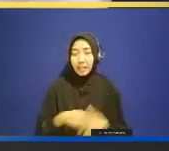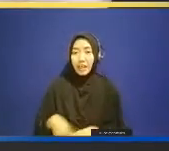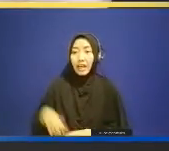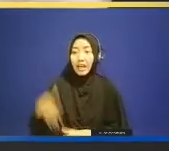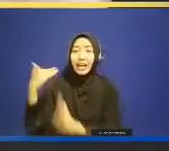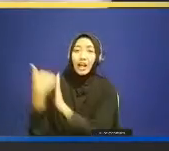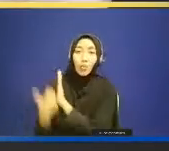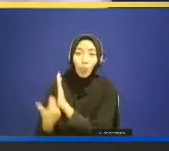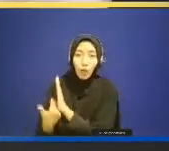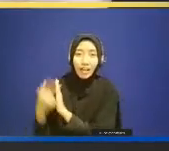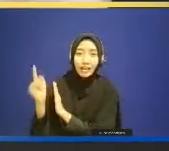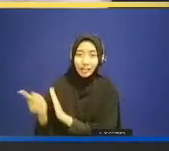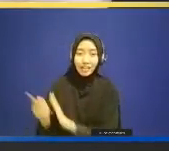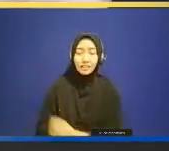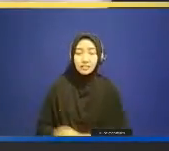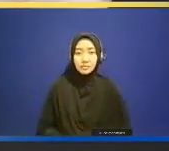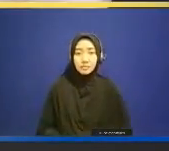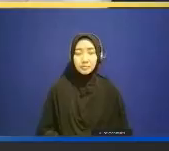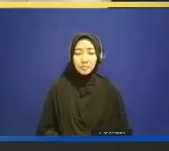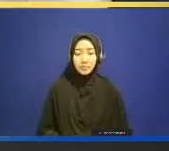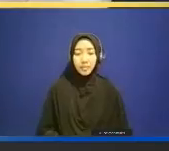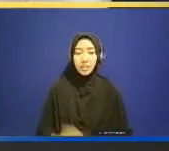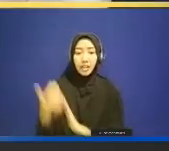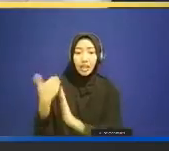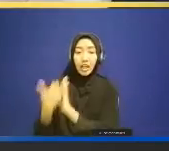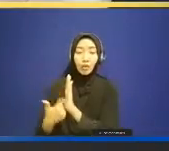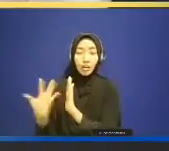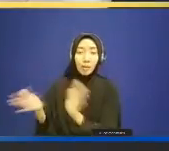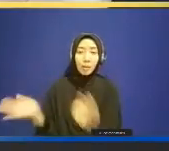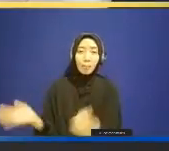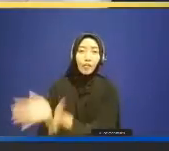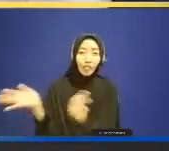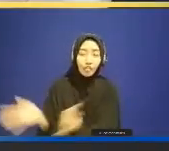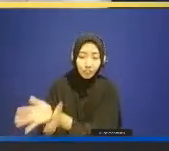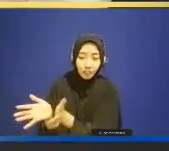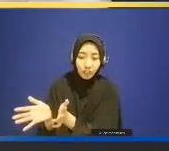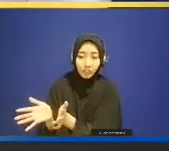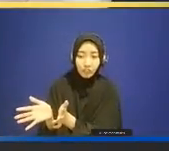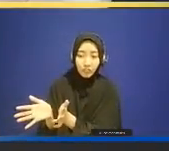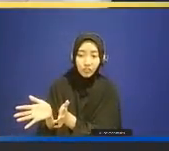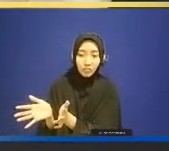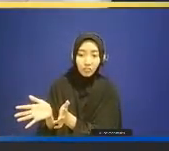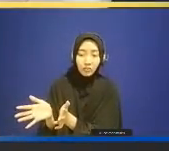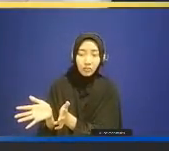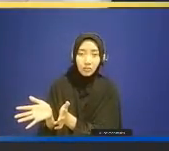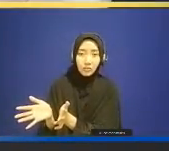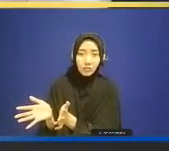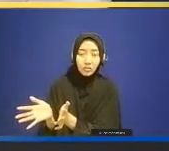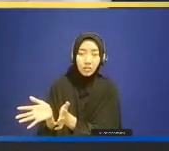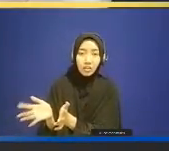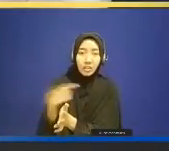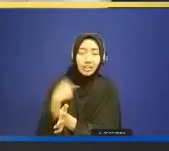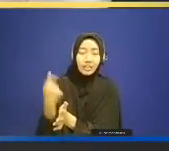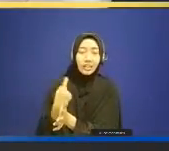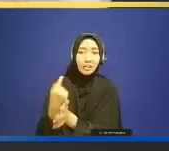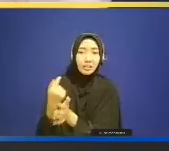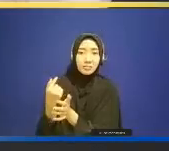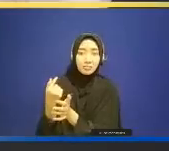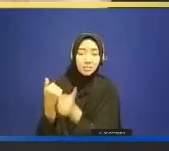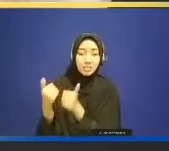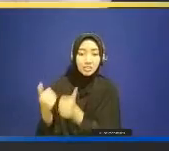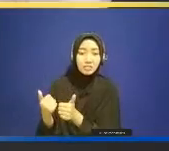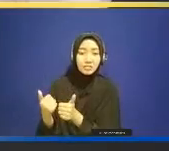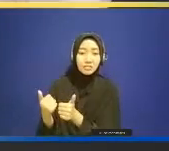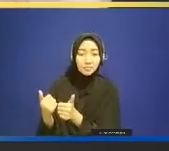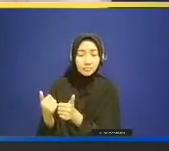juga kebijakan-kebijakan yang mendorong agar kita bisa